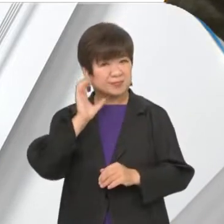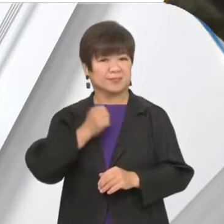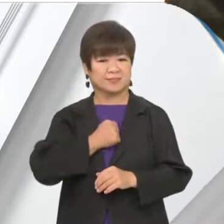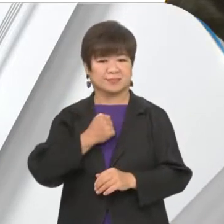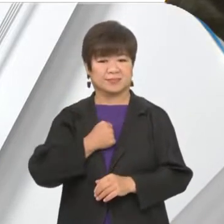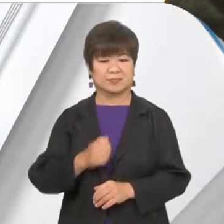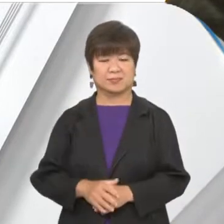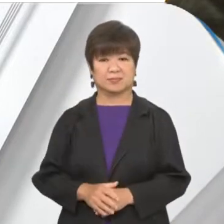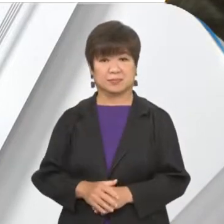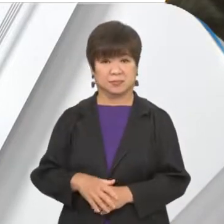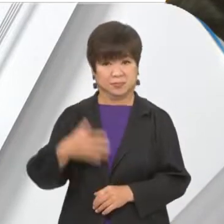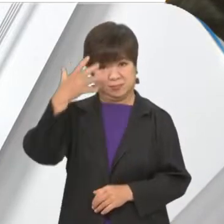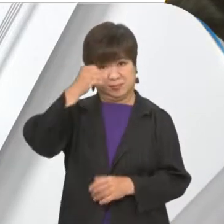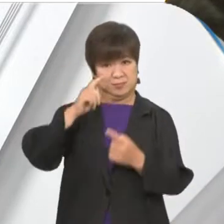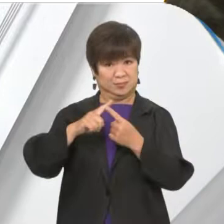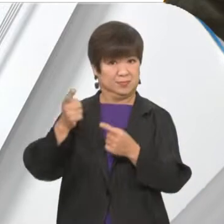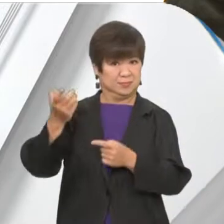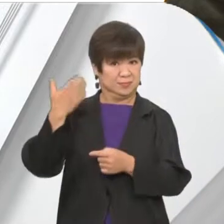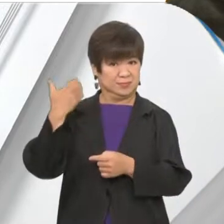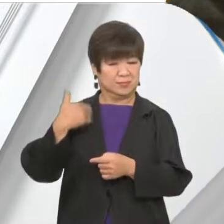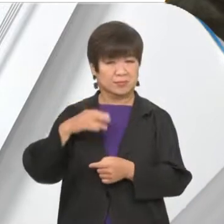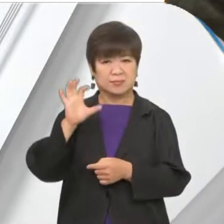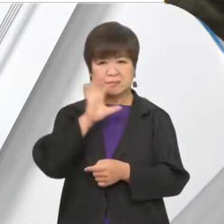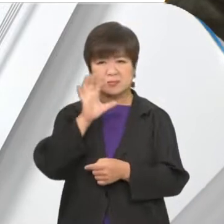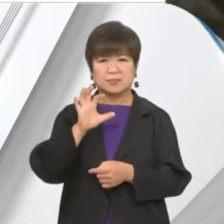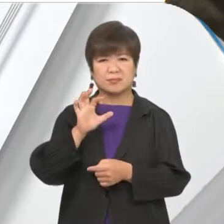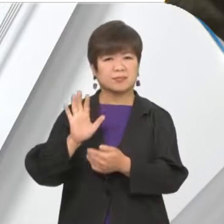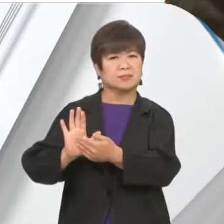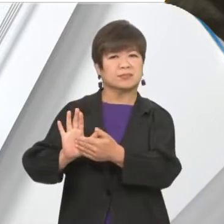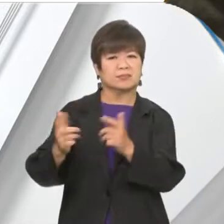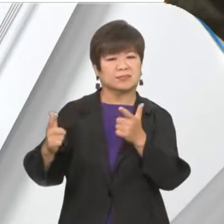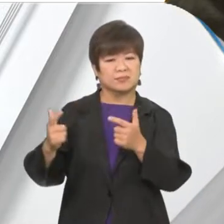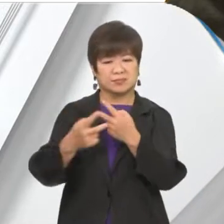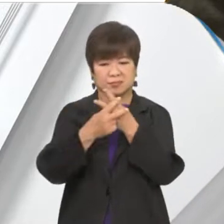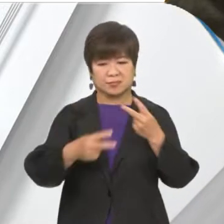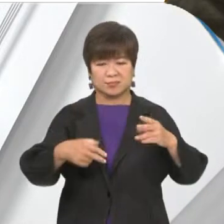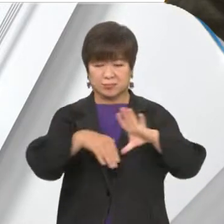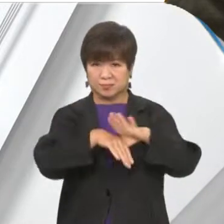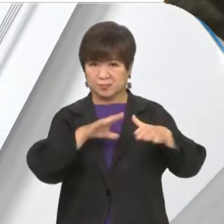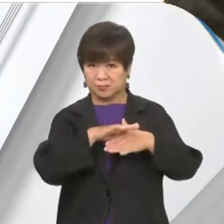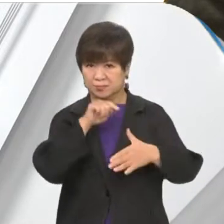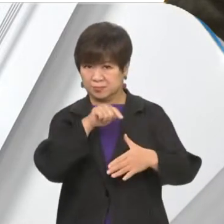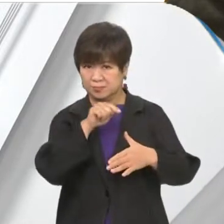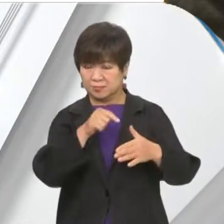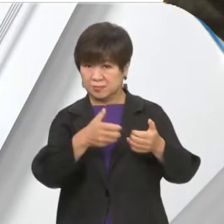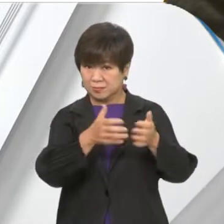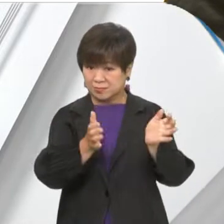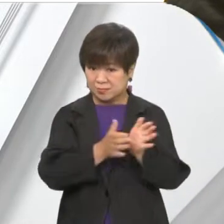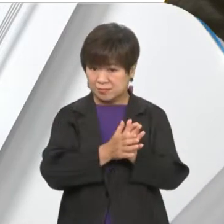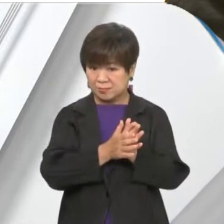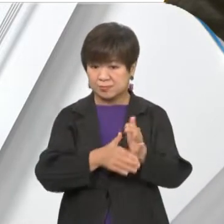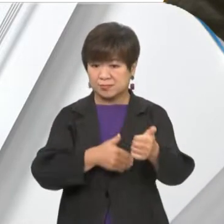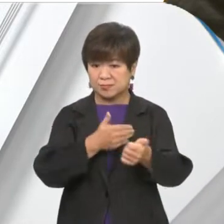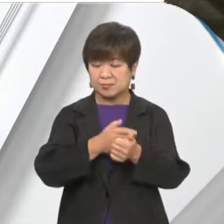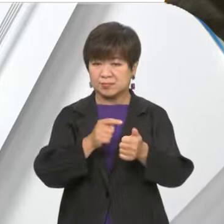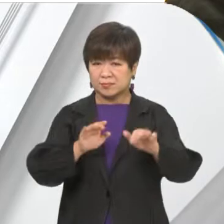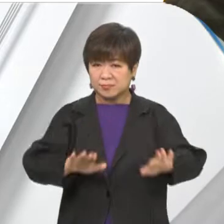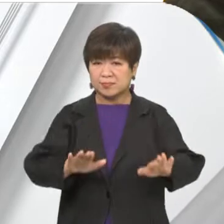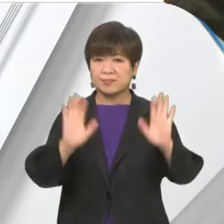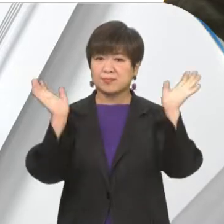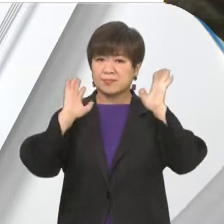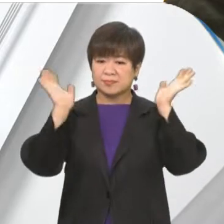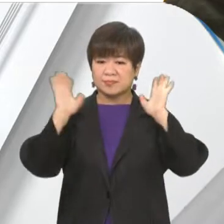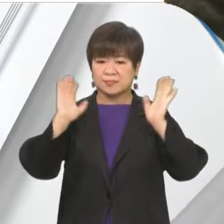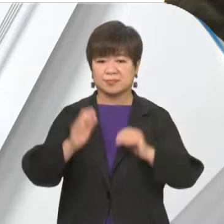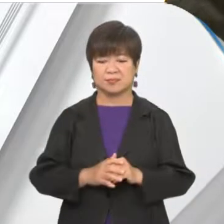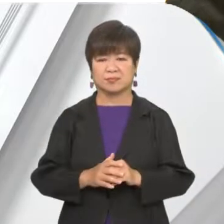否定老人家，咩？但是我认为，安尼客家文化当中应该有一部分，我本点满个设备就安尼